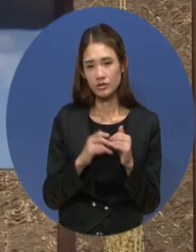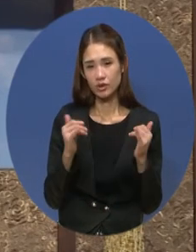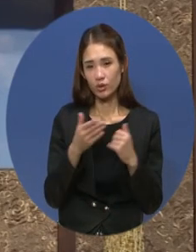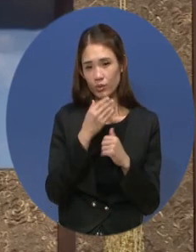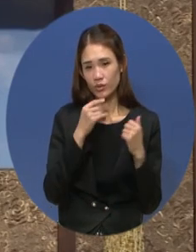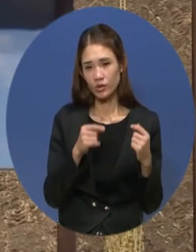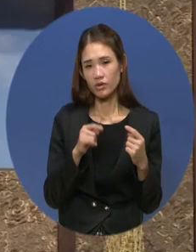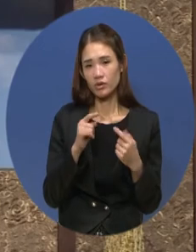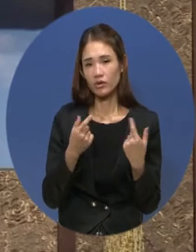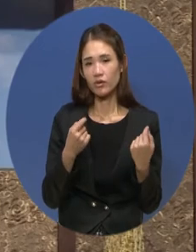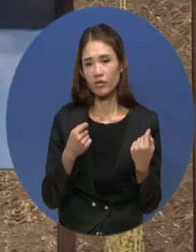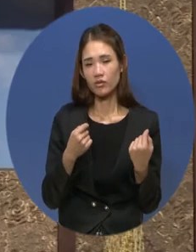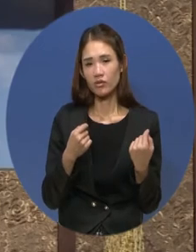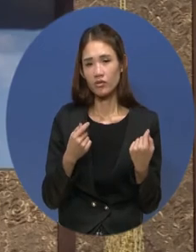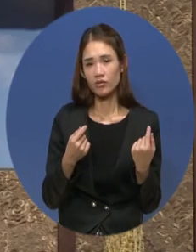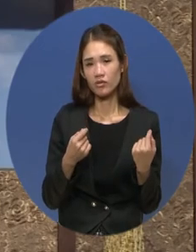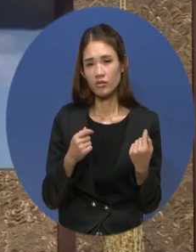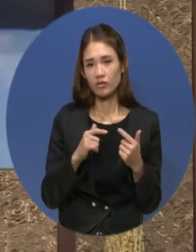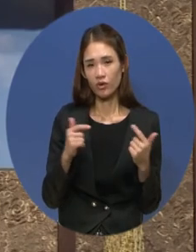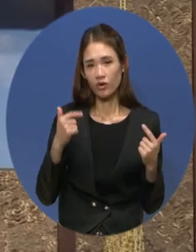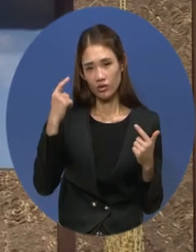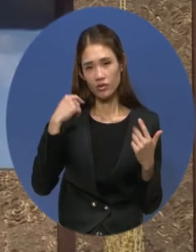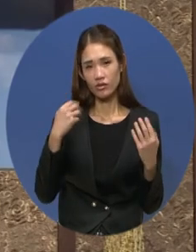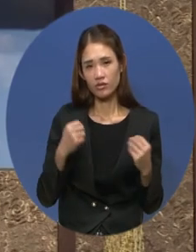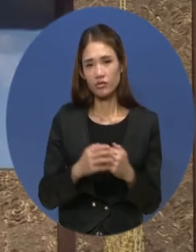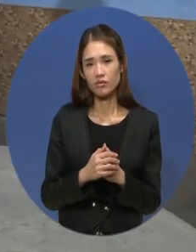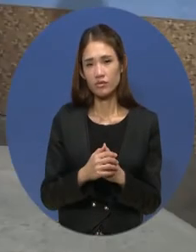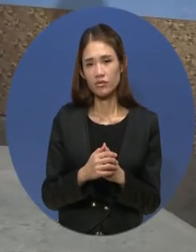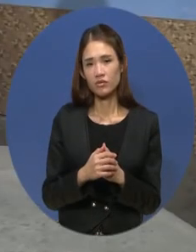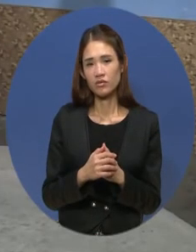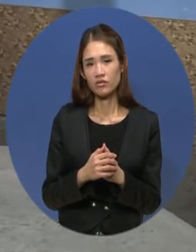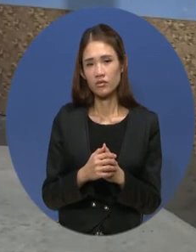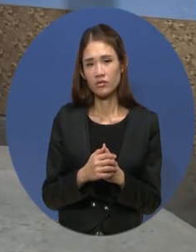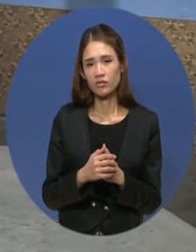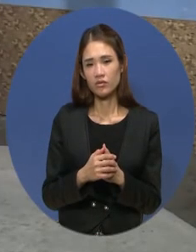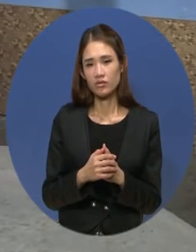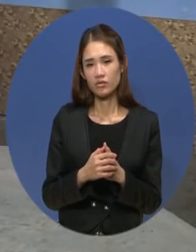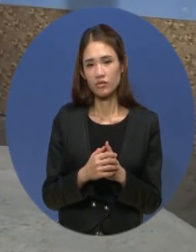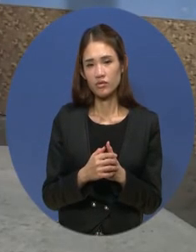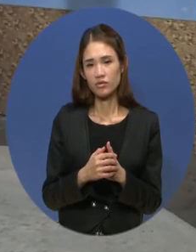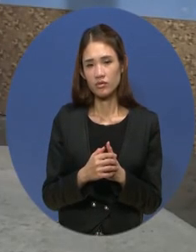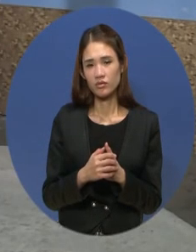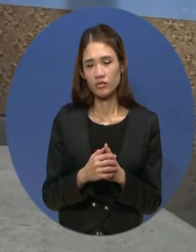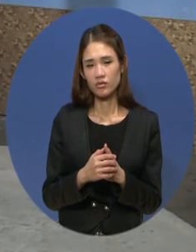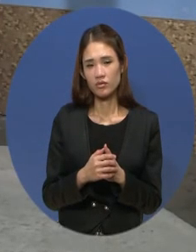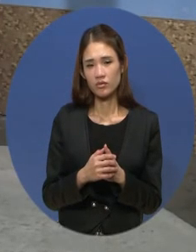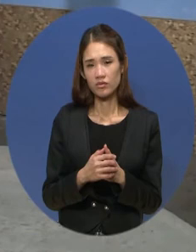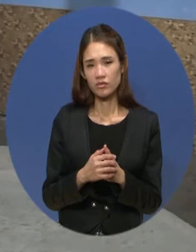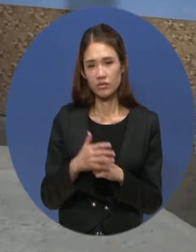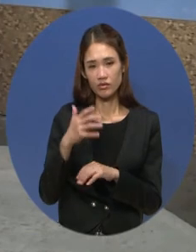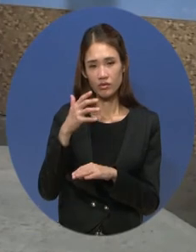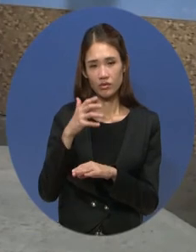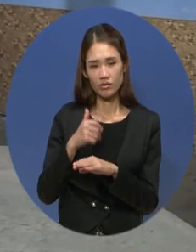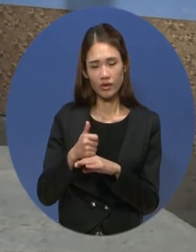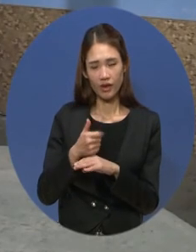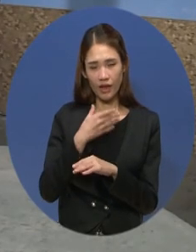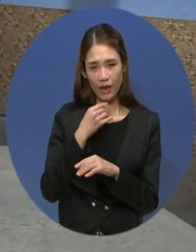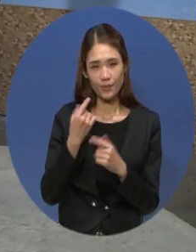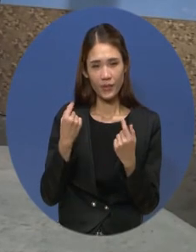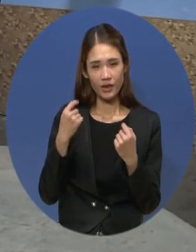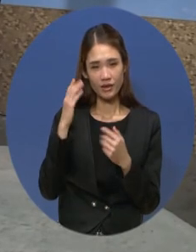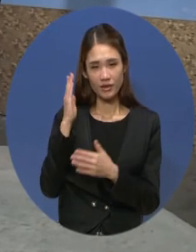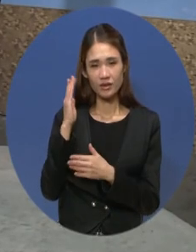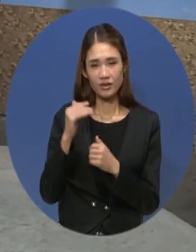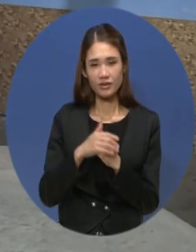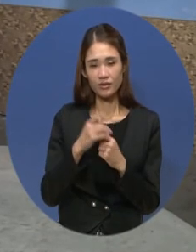사람과 여 뭔가 으 그런 걸 많이 느끼게 되겠죠 아 아 아 어 글이 굉장히 이 마지막 엔딩이 더 해피엔딩이 같아서